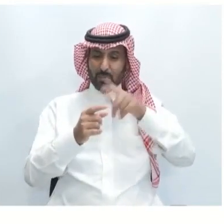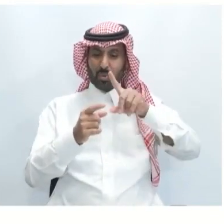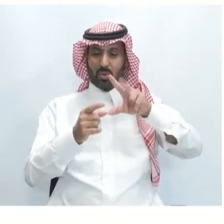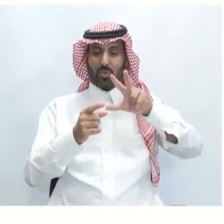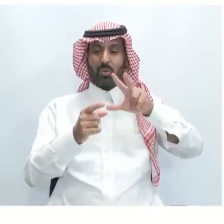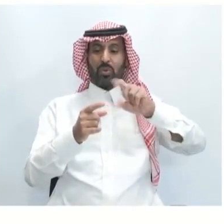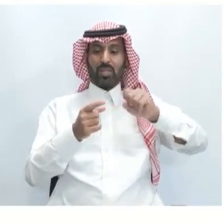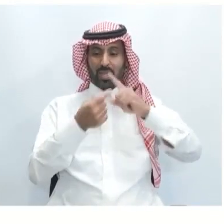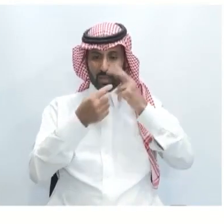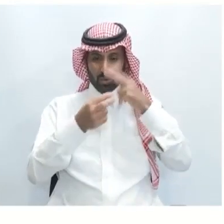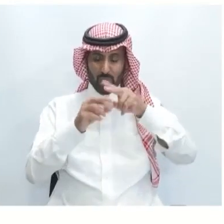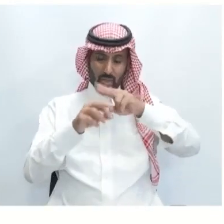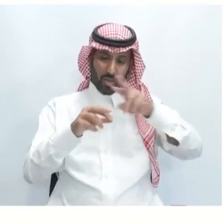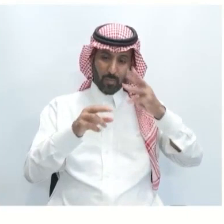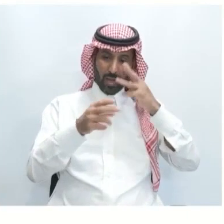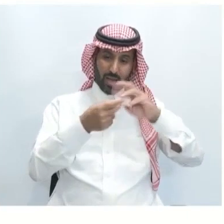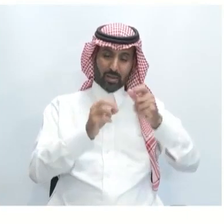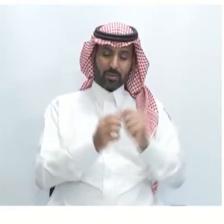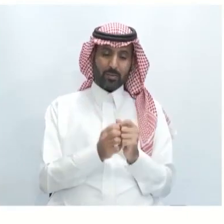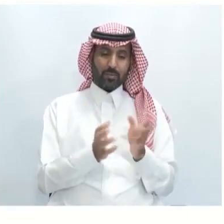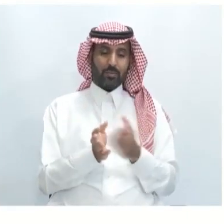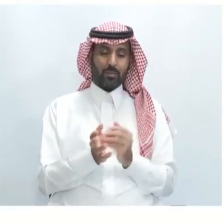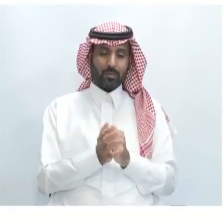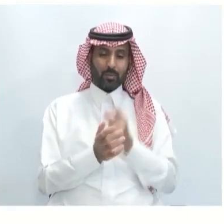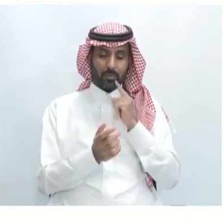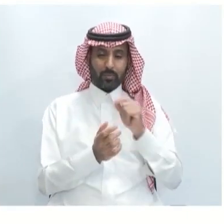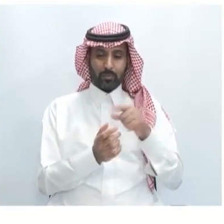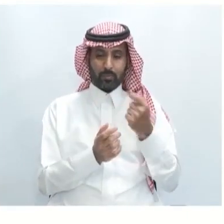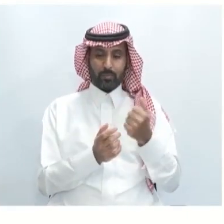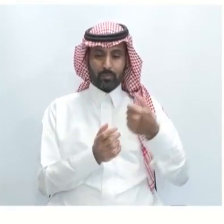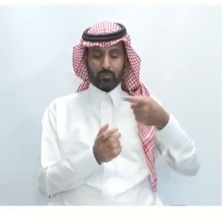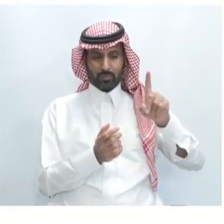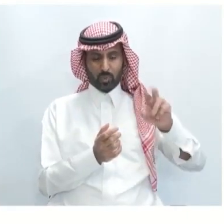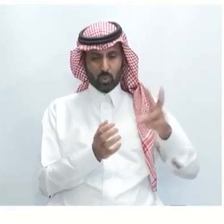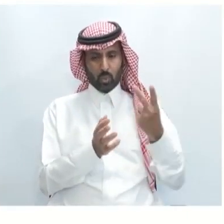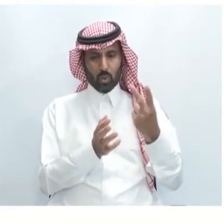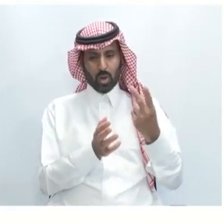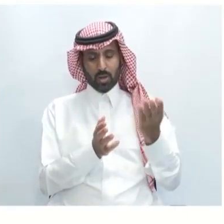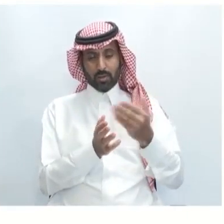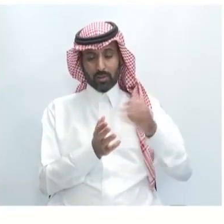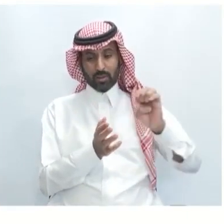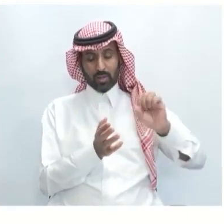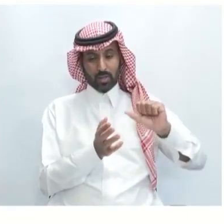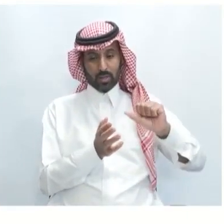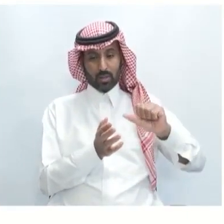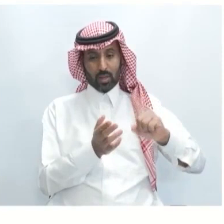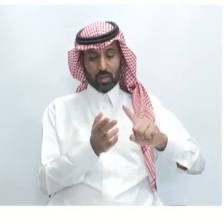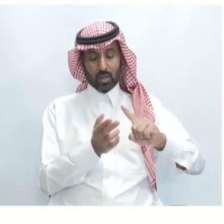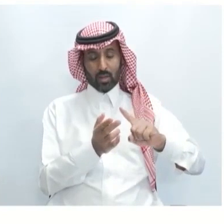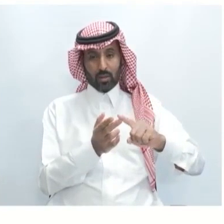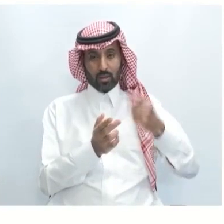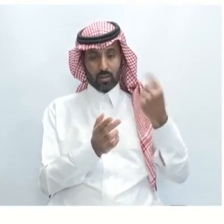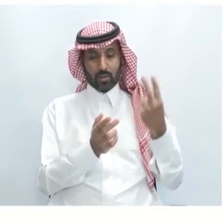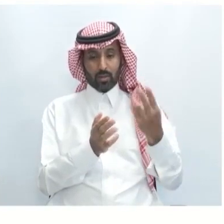في الحصص القادمه وهو تغير الخواص الطبيعيه الاصليه بوليمر عضوي يتكون من احماض امينيه مرتبطه معا